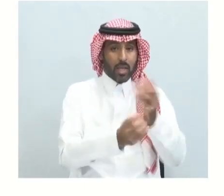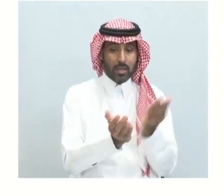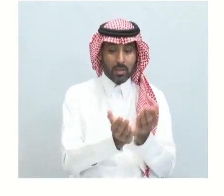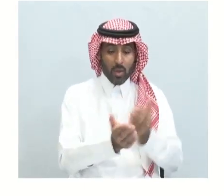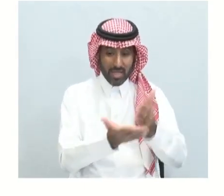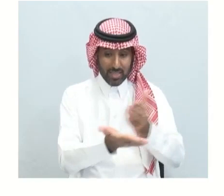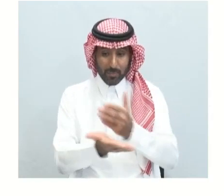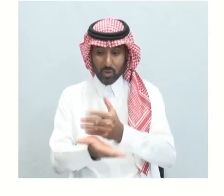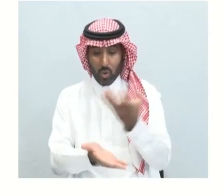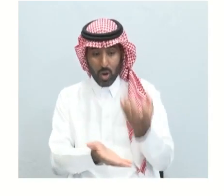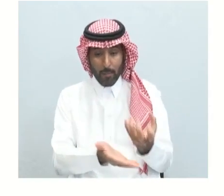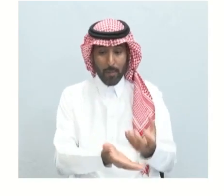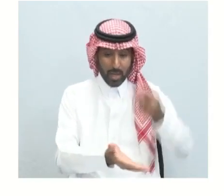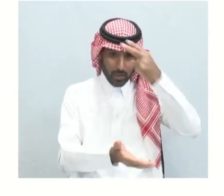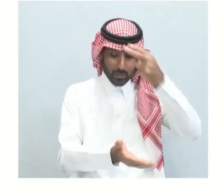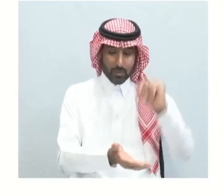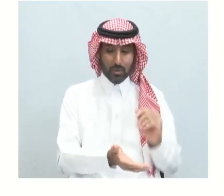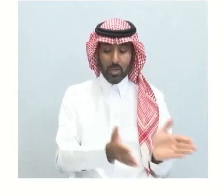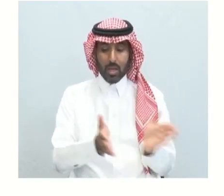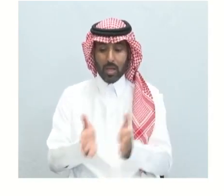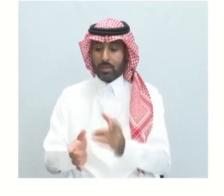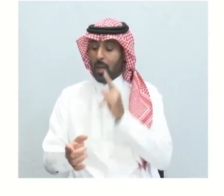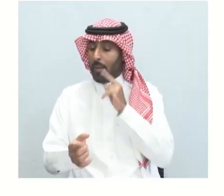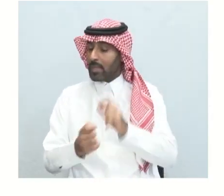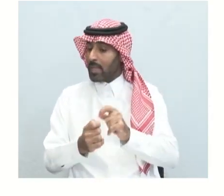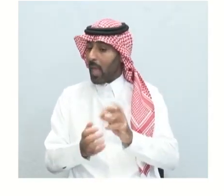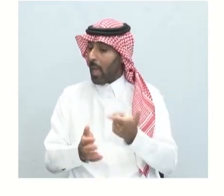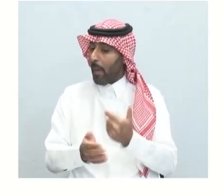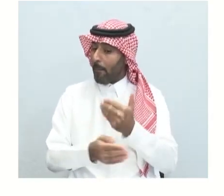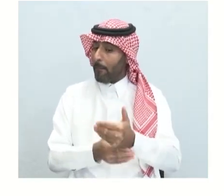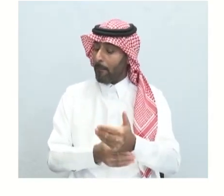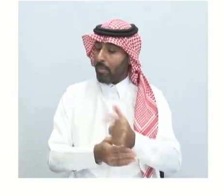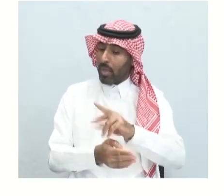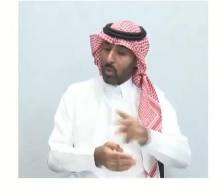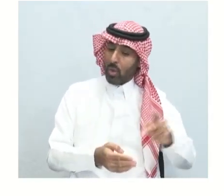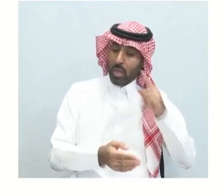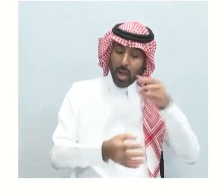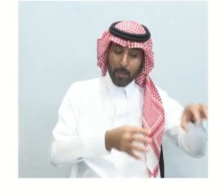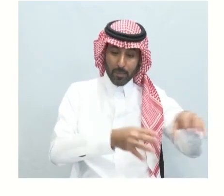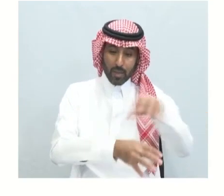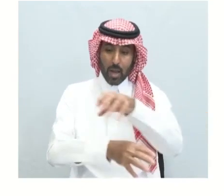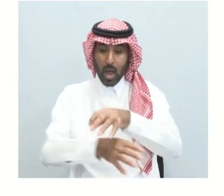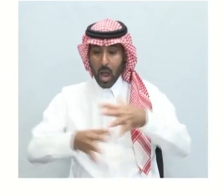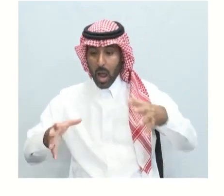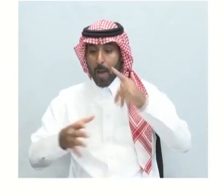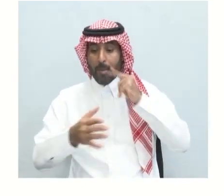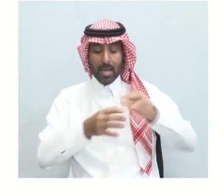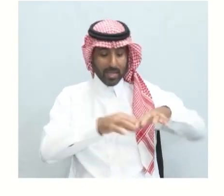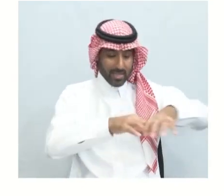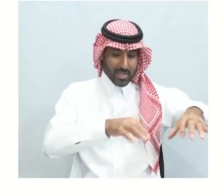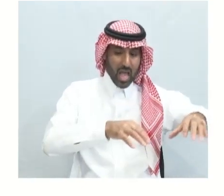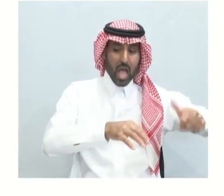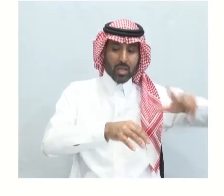تقسم صخور المملكه العربيه السعوديه حسب نش اتيها الى عده اقاليم من اكبرها الدرع العربي